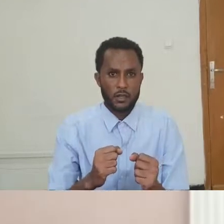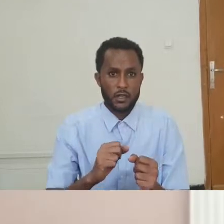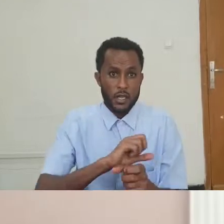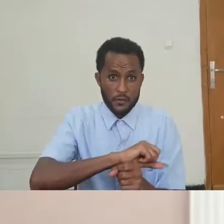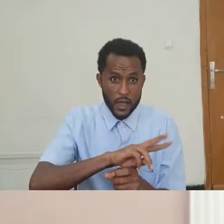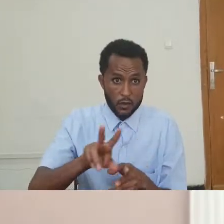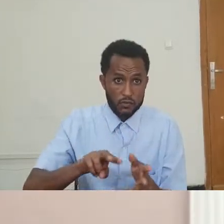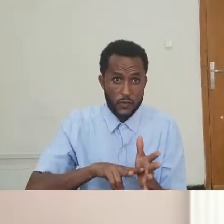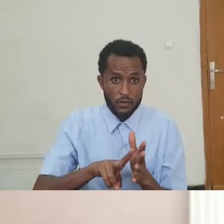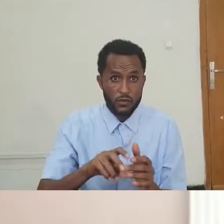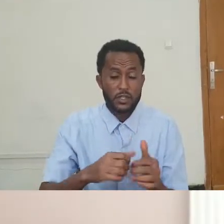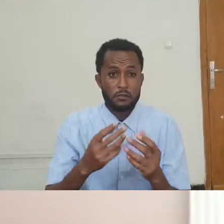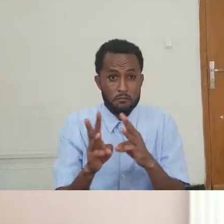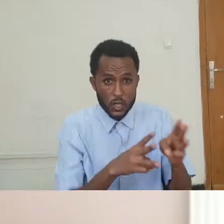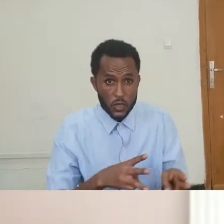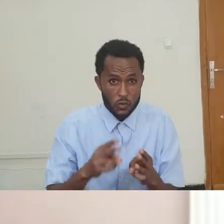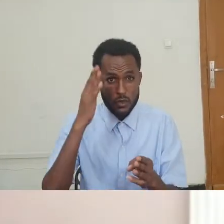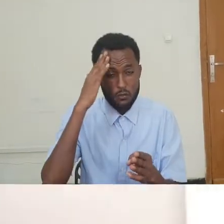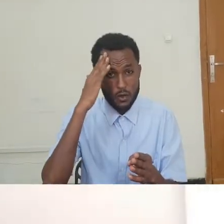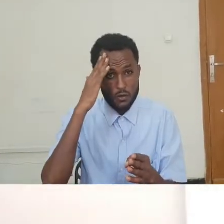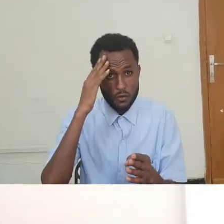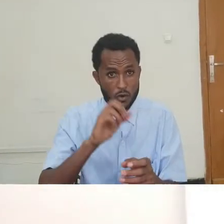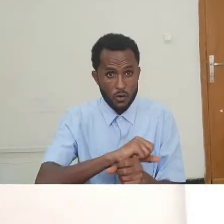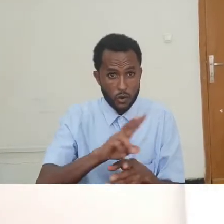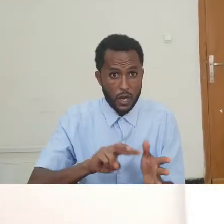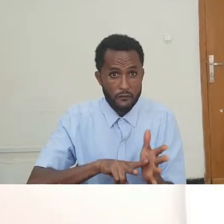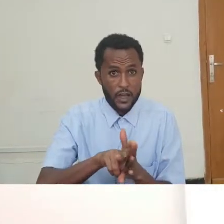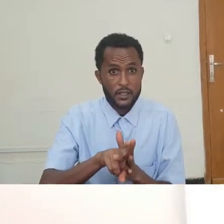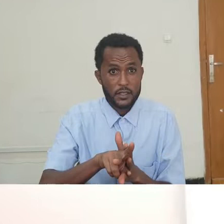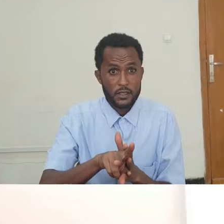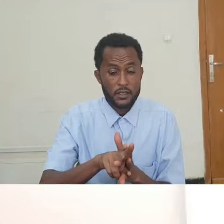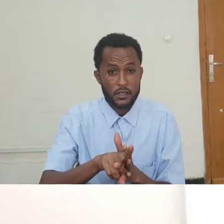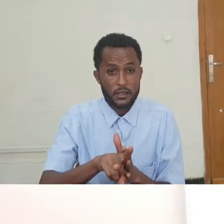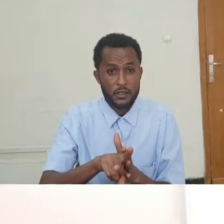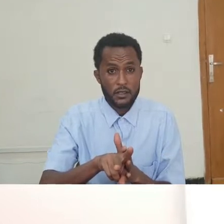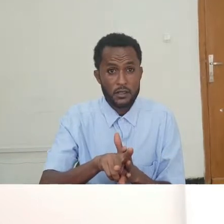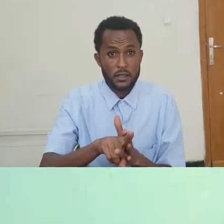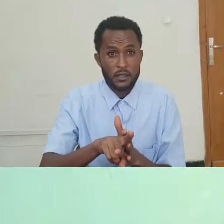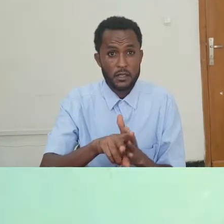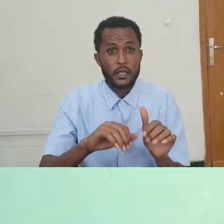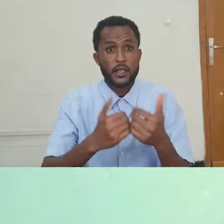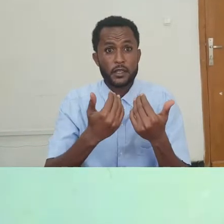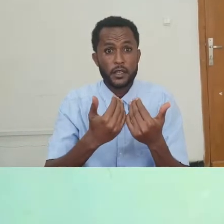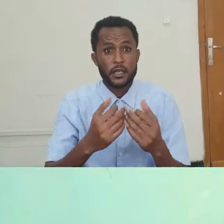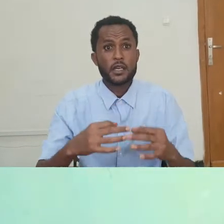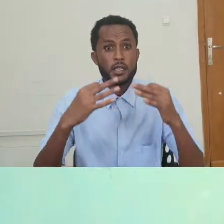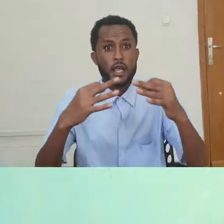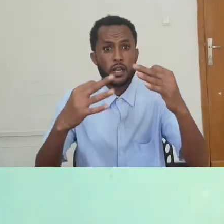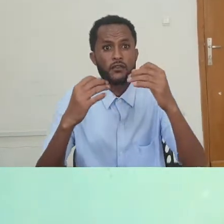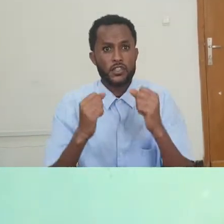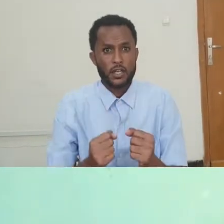ምንድነው? ኮቪድ-19 እንዴት ይተላለፋል? የኮቪድ-19 መተላለፊያ መንገድ ያውቃሉ?